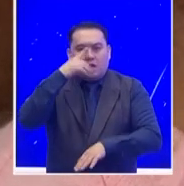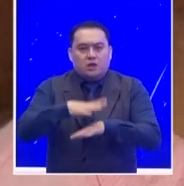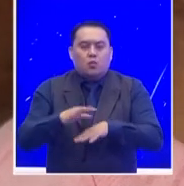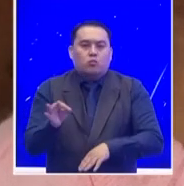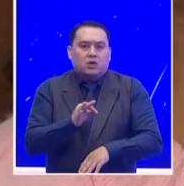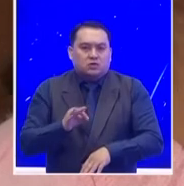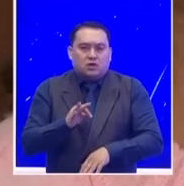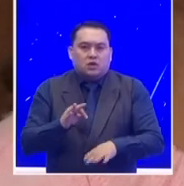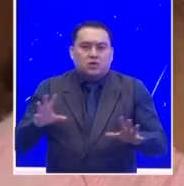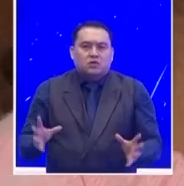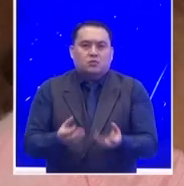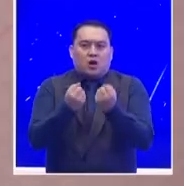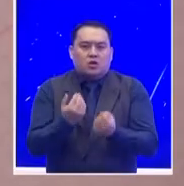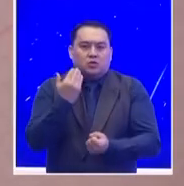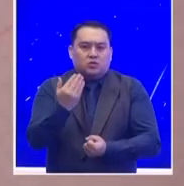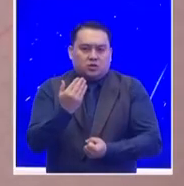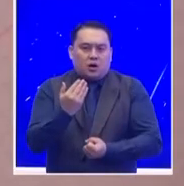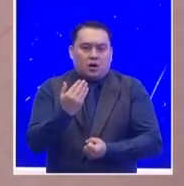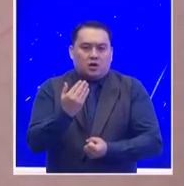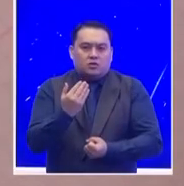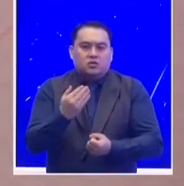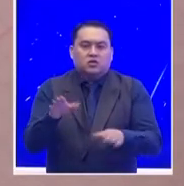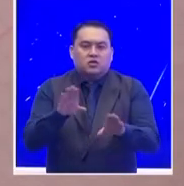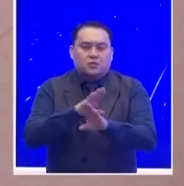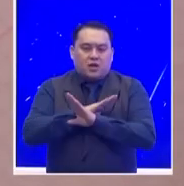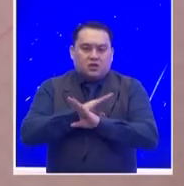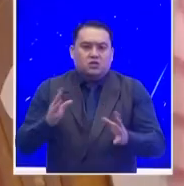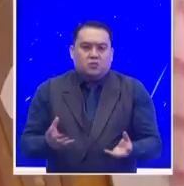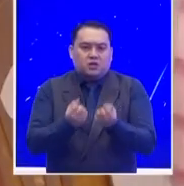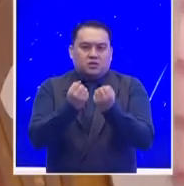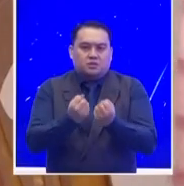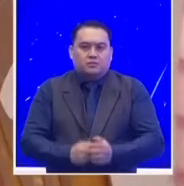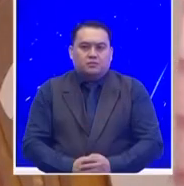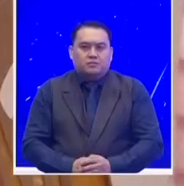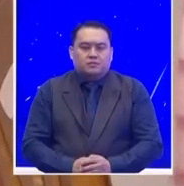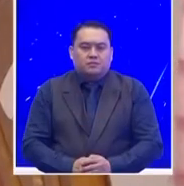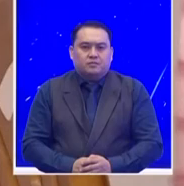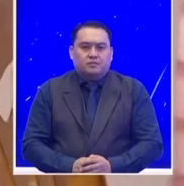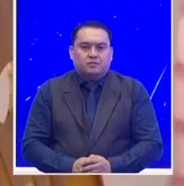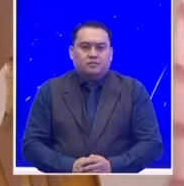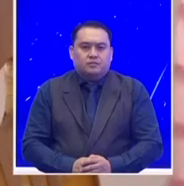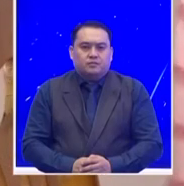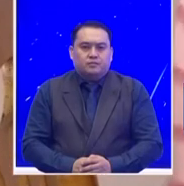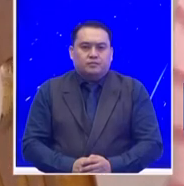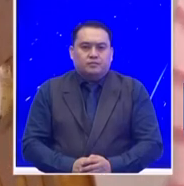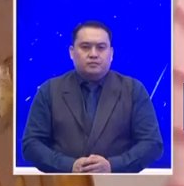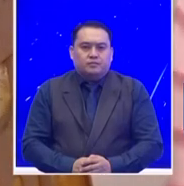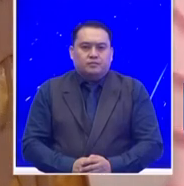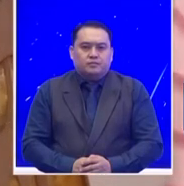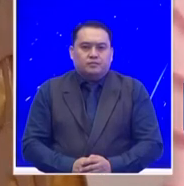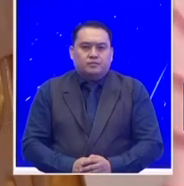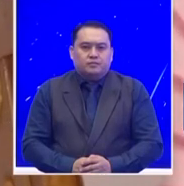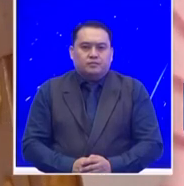Баталов лично спас все семейство Жамбулата от неминуемой смерти. Қасырет келді сол күні, жайпап кетті сол